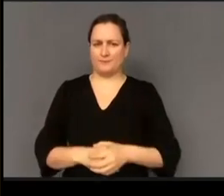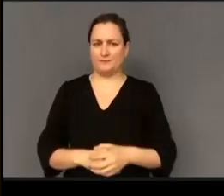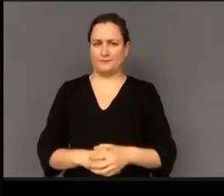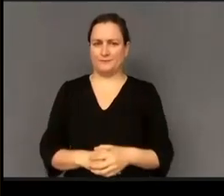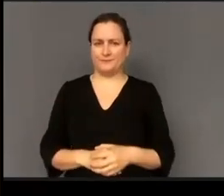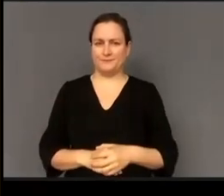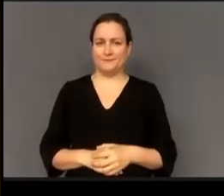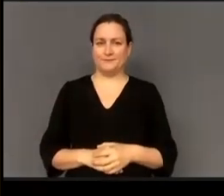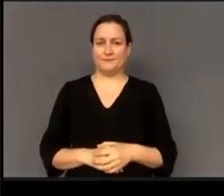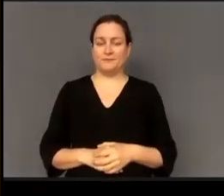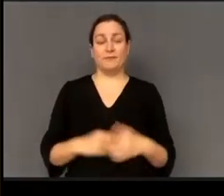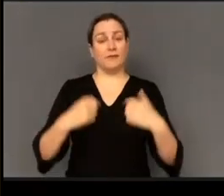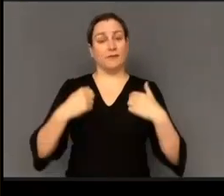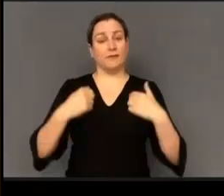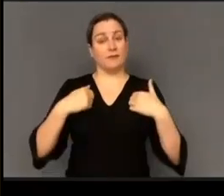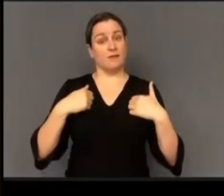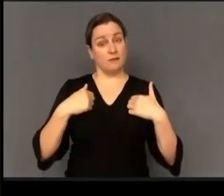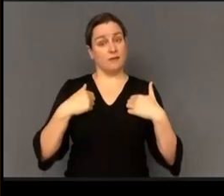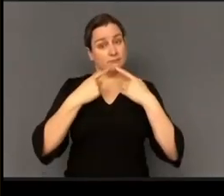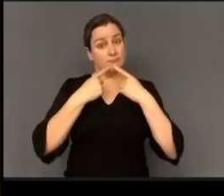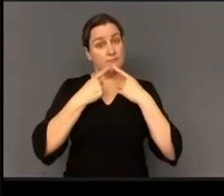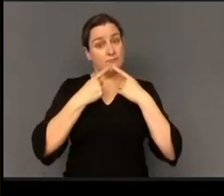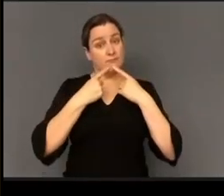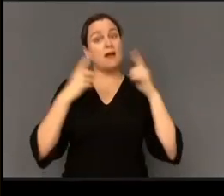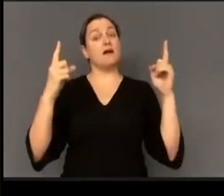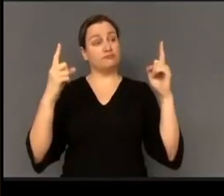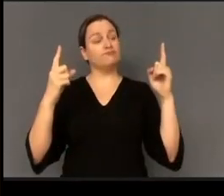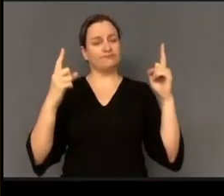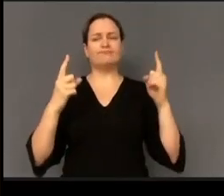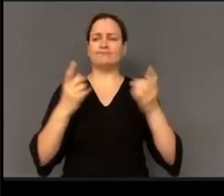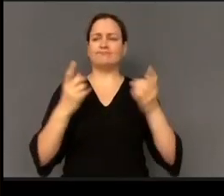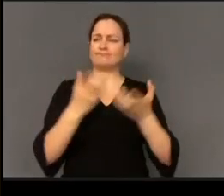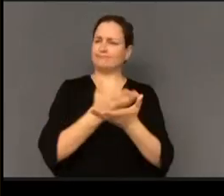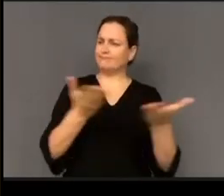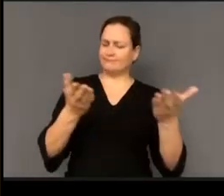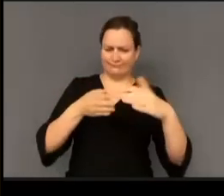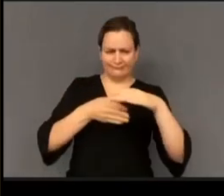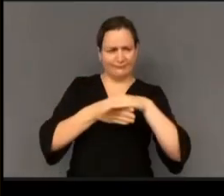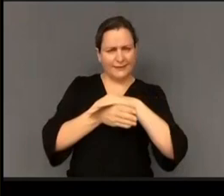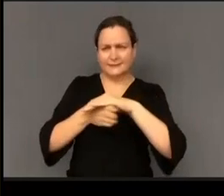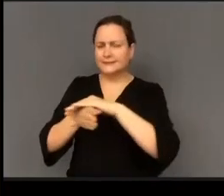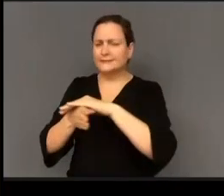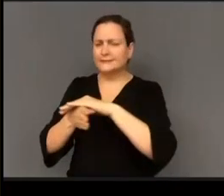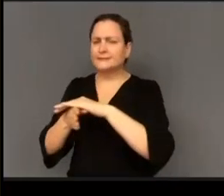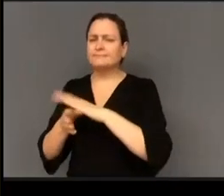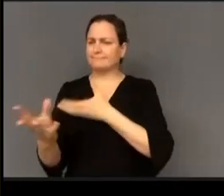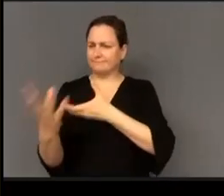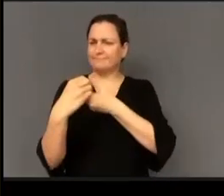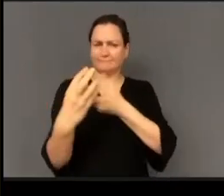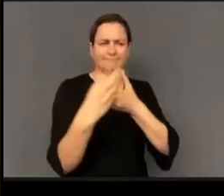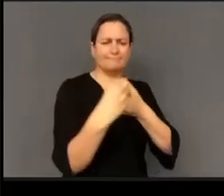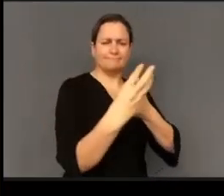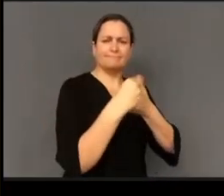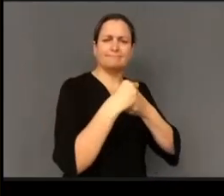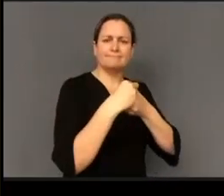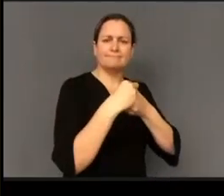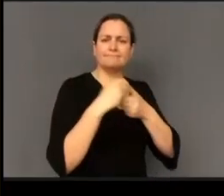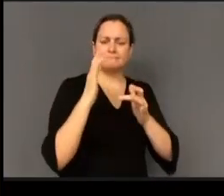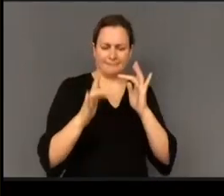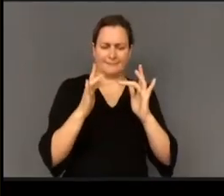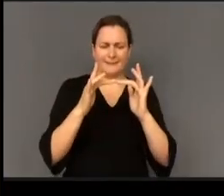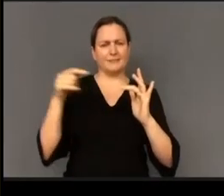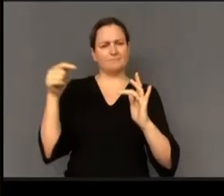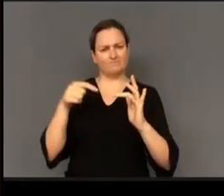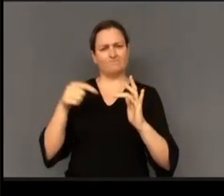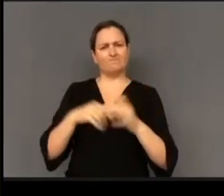的なインターネットを実現し持続可能な人類の未来を切り開くという